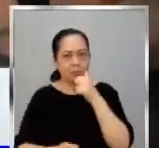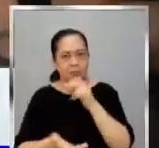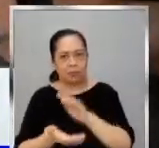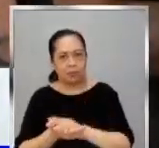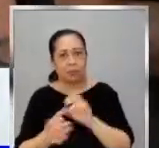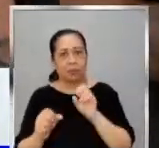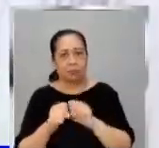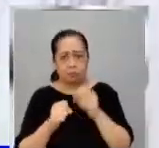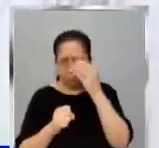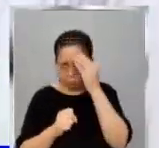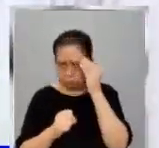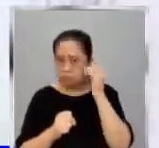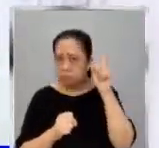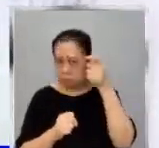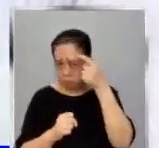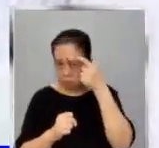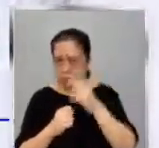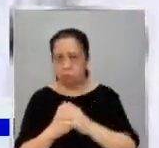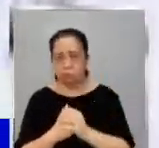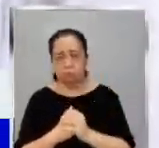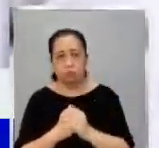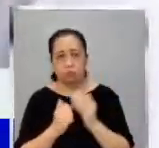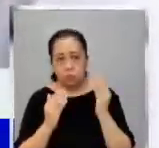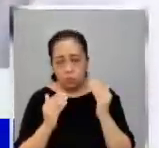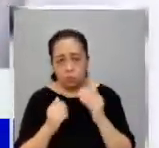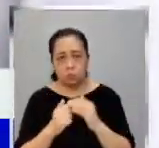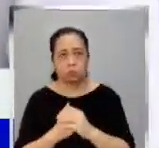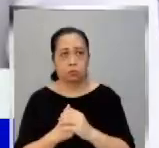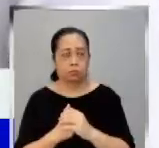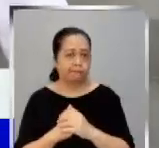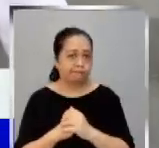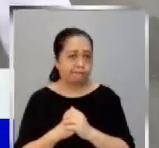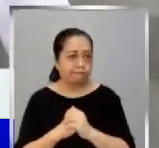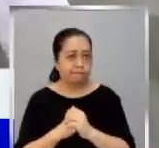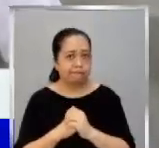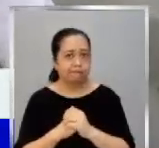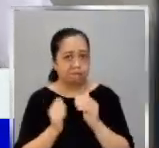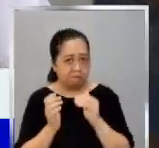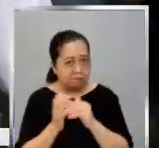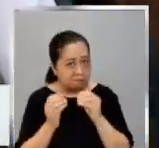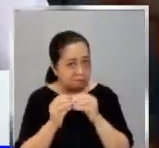nila sa gobyerno. Sana may libre sakay pa, no? Para